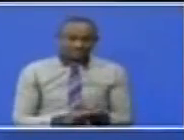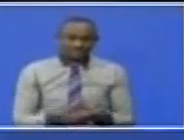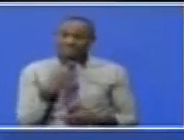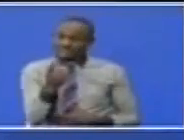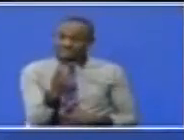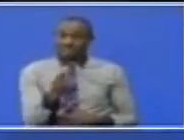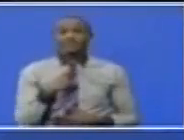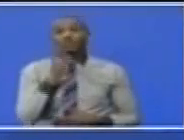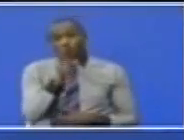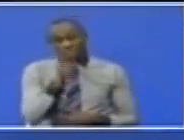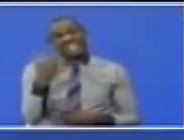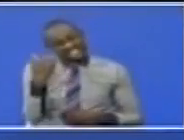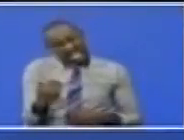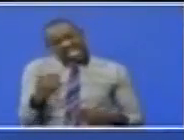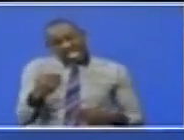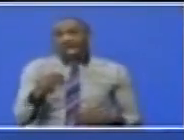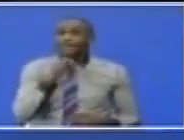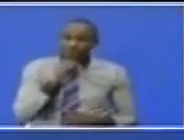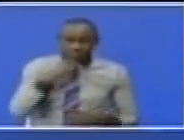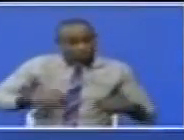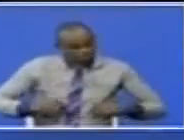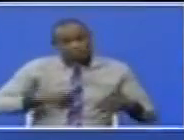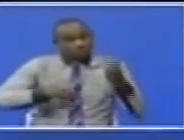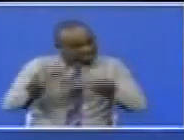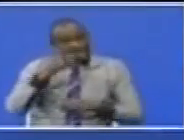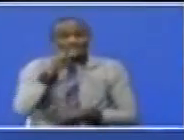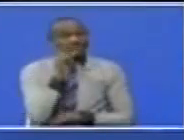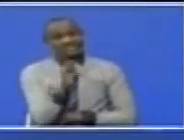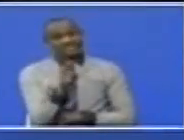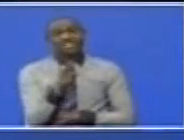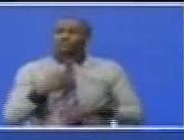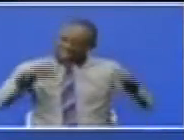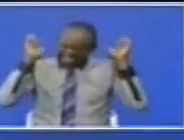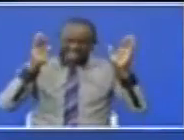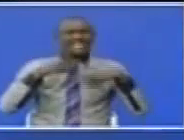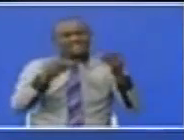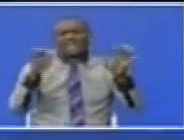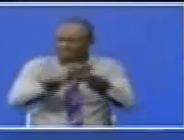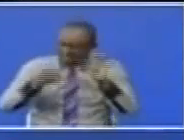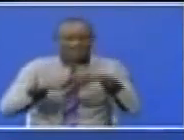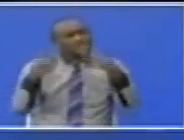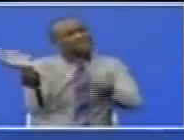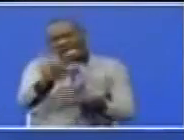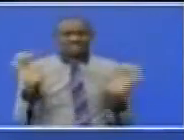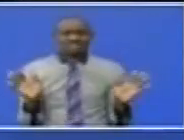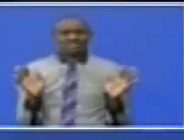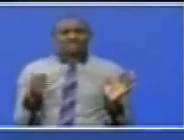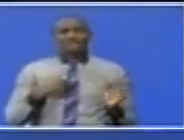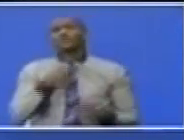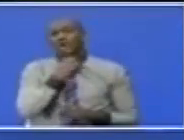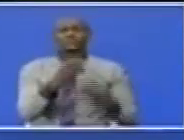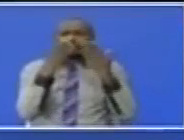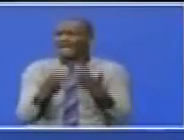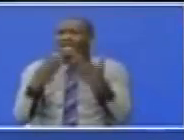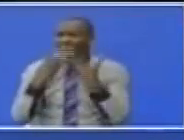want our young boys who are pendling banks to surrender for the nulali, and I want to thank some